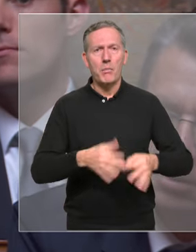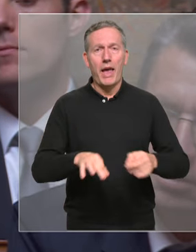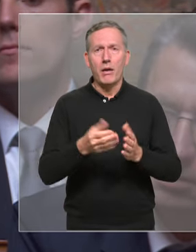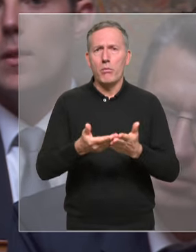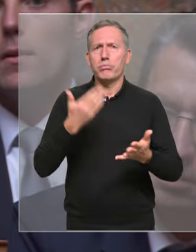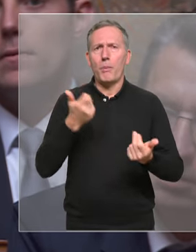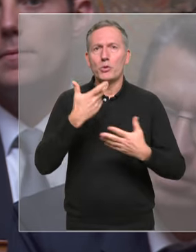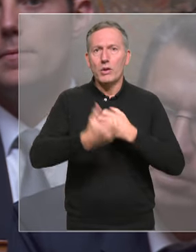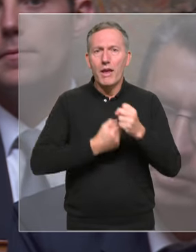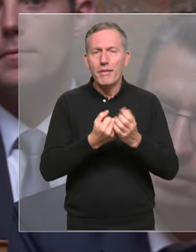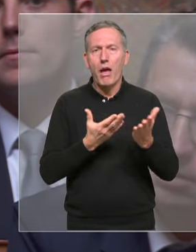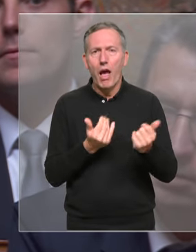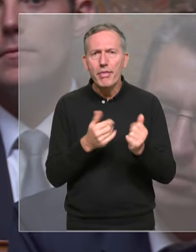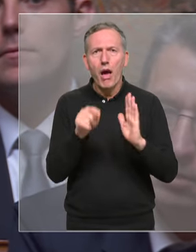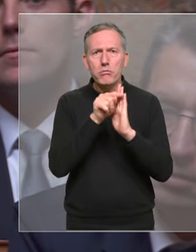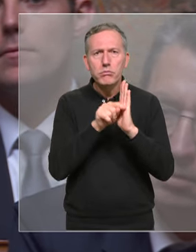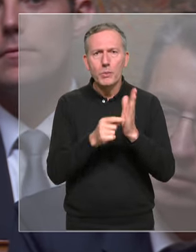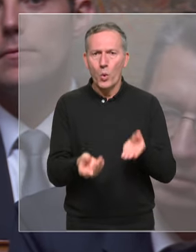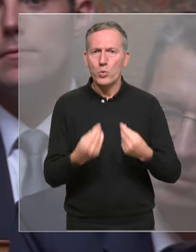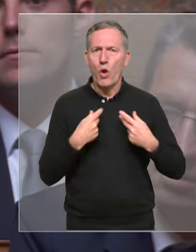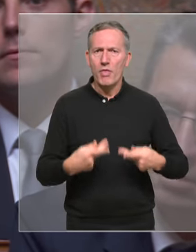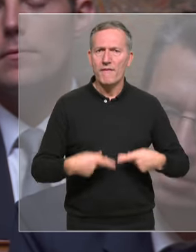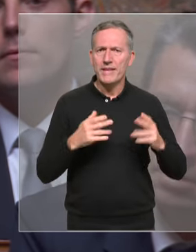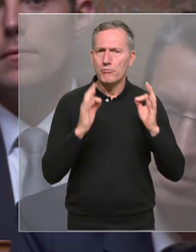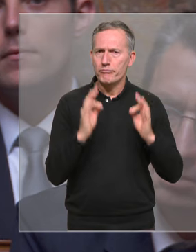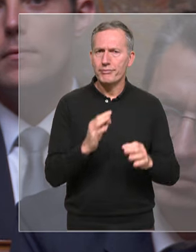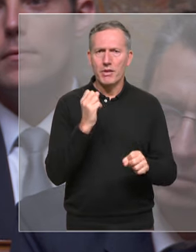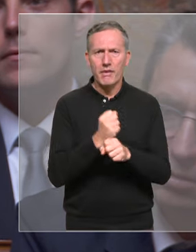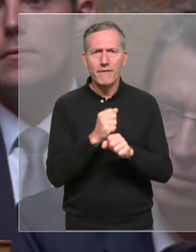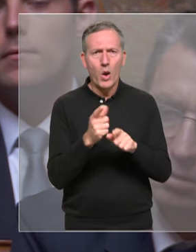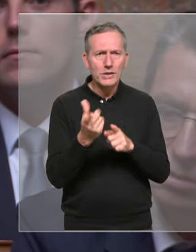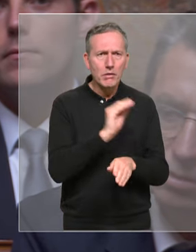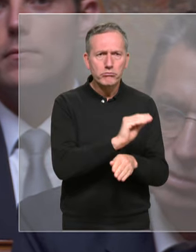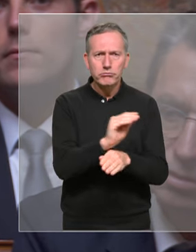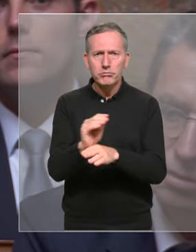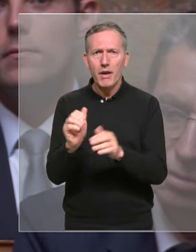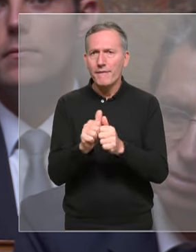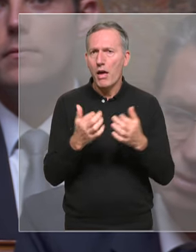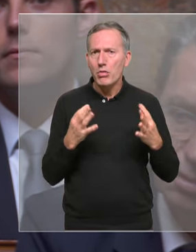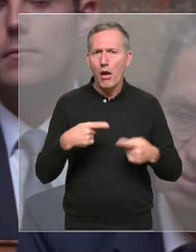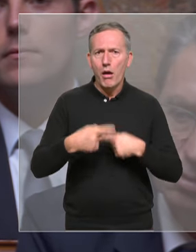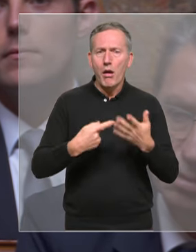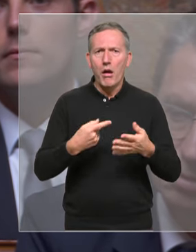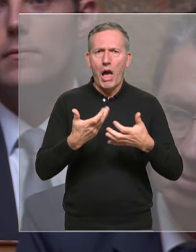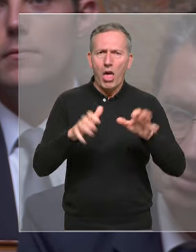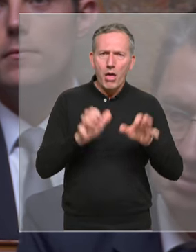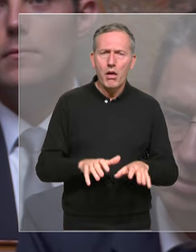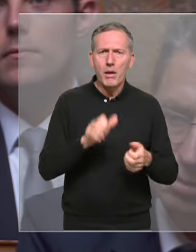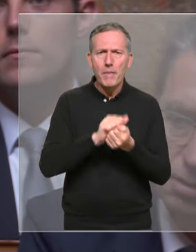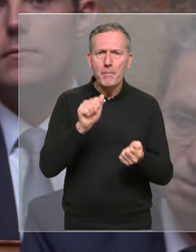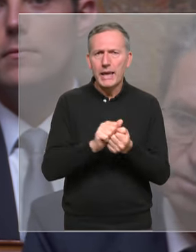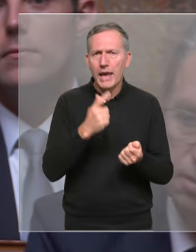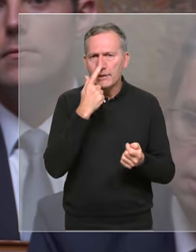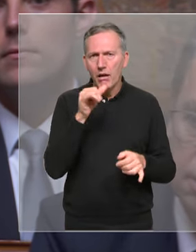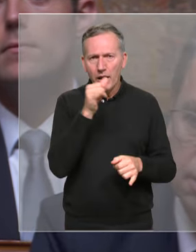ils attendent des mesures en leur faveur pour vivre décemment de leur travail, nous nourrir, sans perdre leur temps en paperasse ridicule, sans